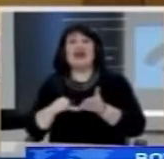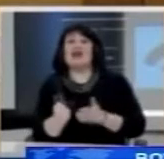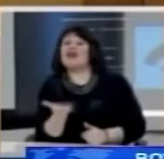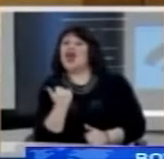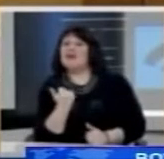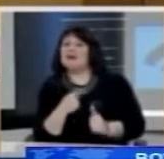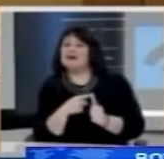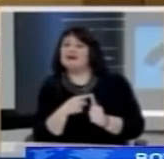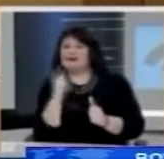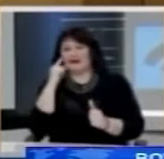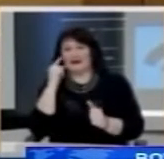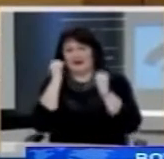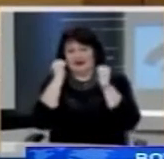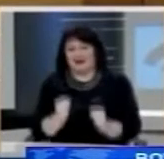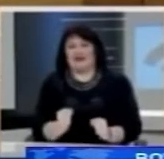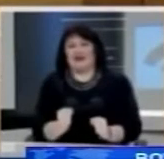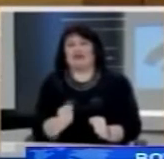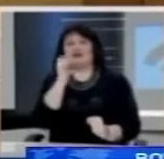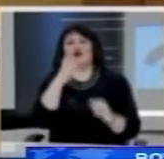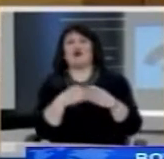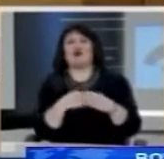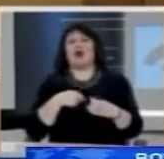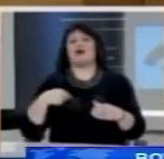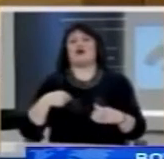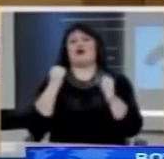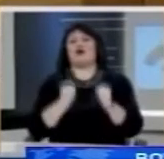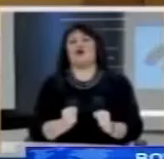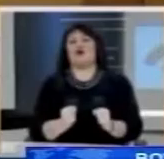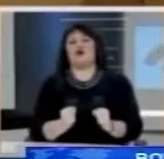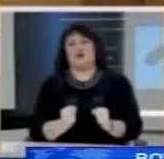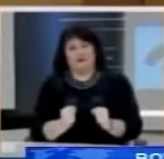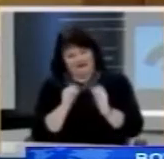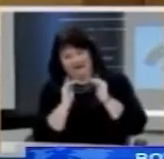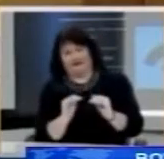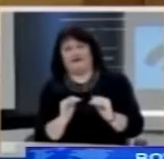διαγράφει για να μην χάσει την ιδιότητά του ως αρχηγού κόμματος της Βουλής.